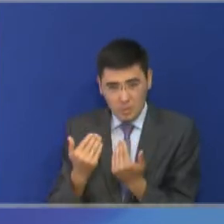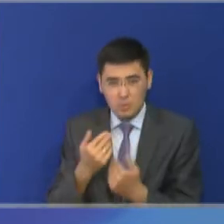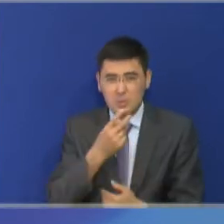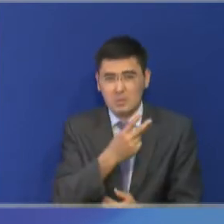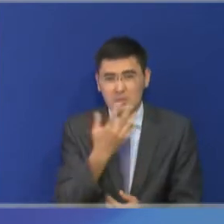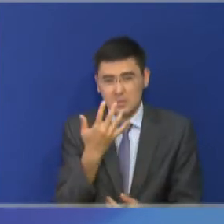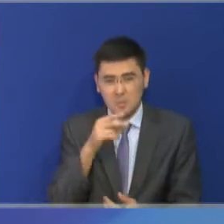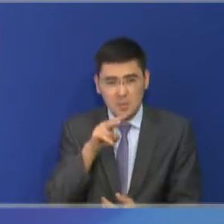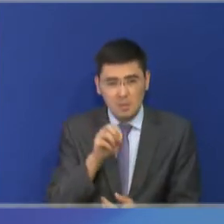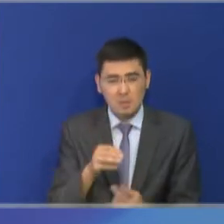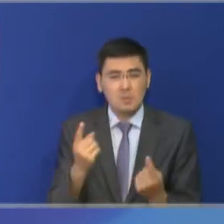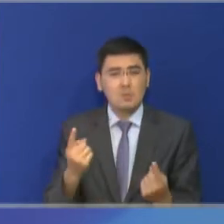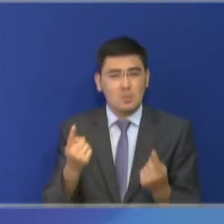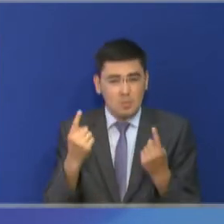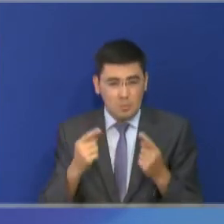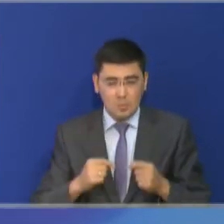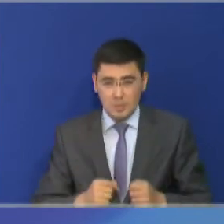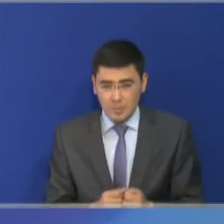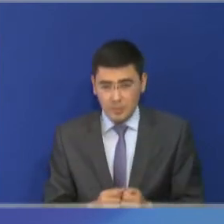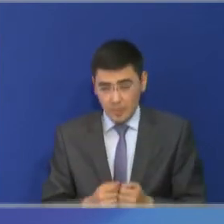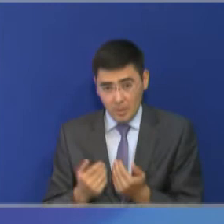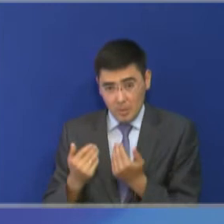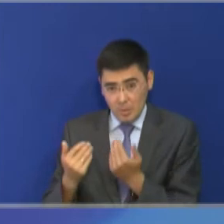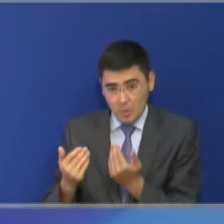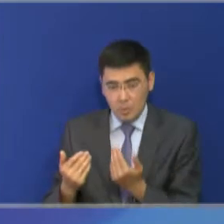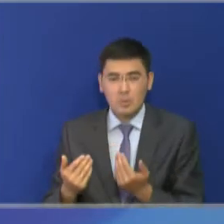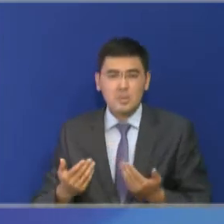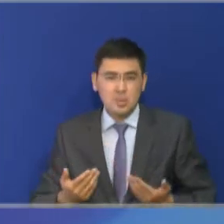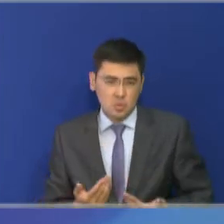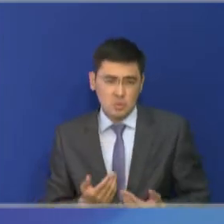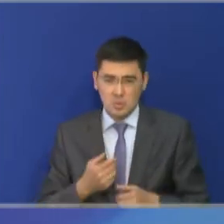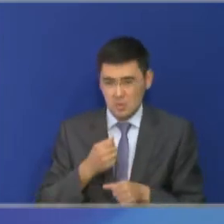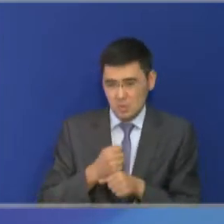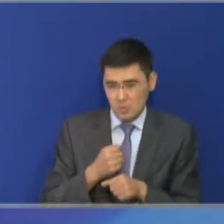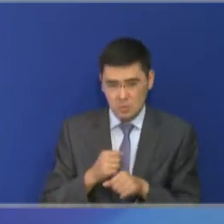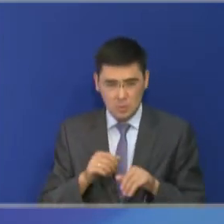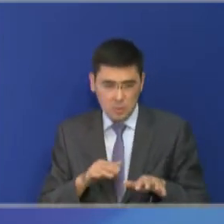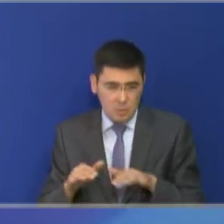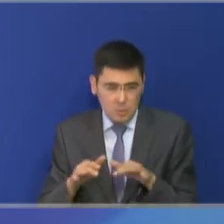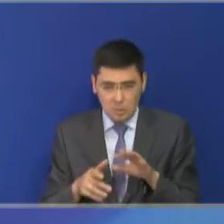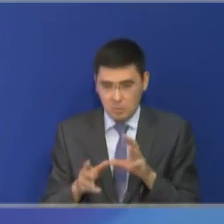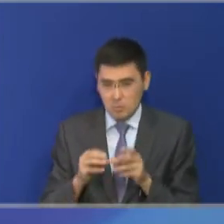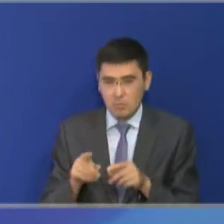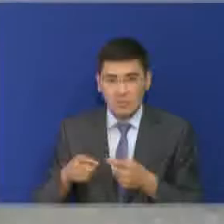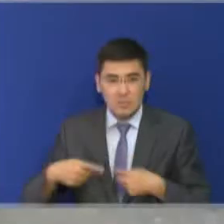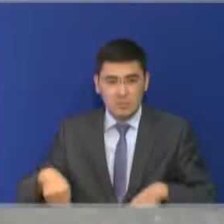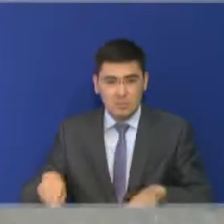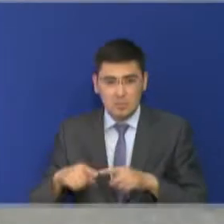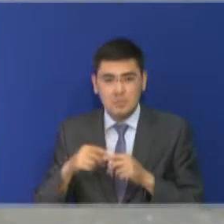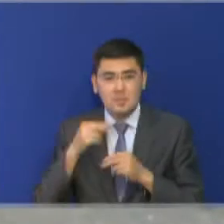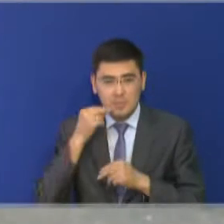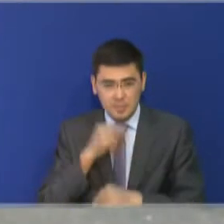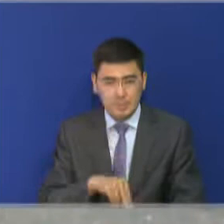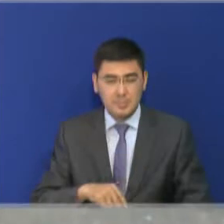жыл. Осы жылдар аралығында ассамблея өзінің өміршеңдігін дәлелдеді. Іргелі қайналды.